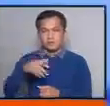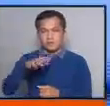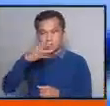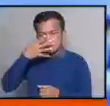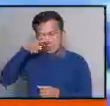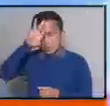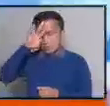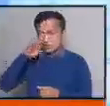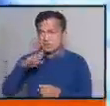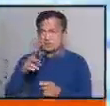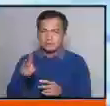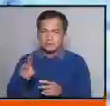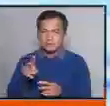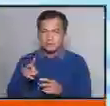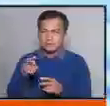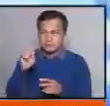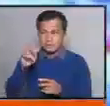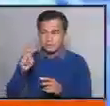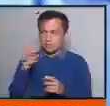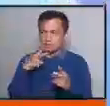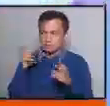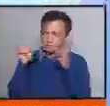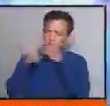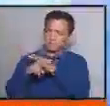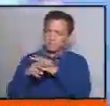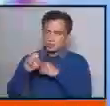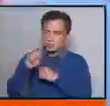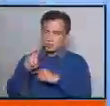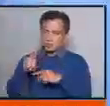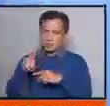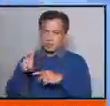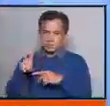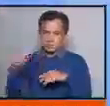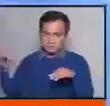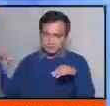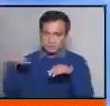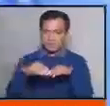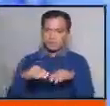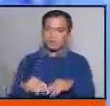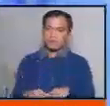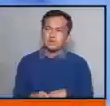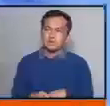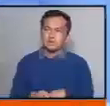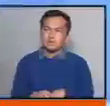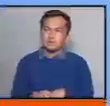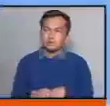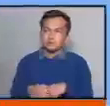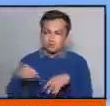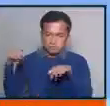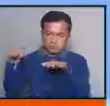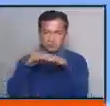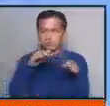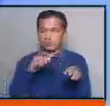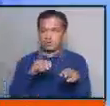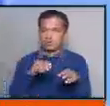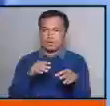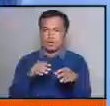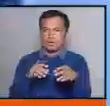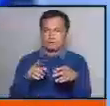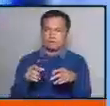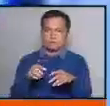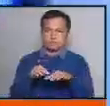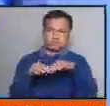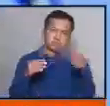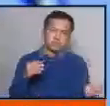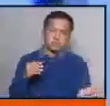rider na may natakman palang SUV ang pulang kotse na patawid din sa kabilang direksyon. Nasalpok ng SUV ang motor at